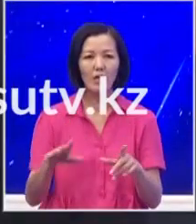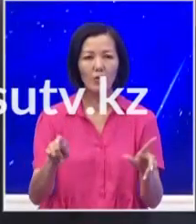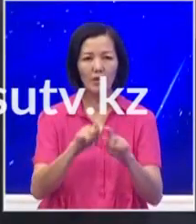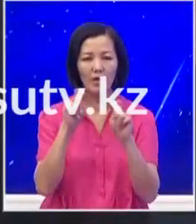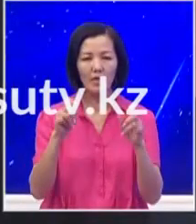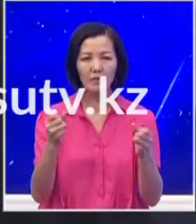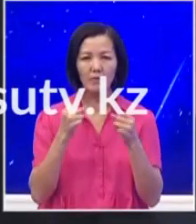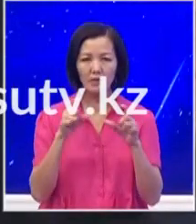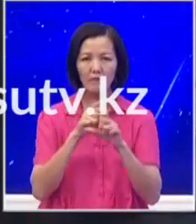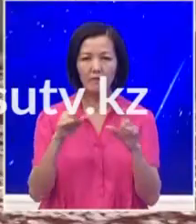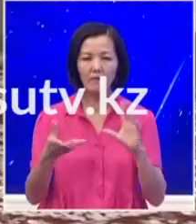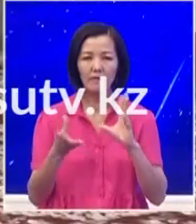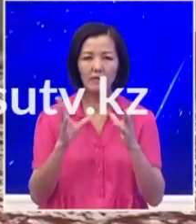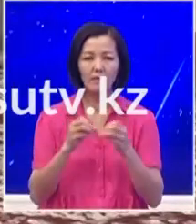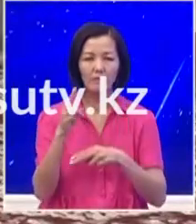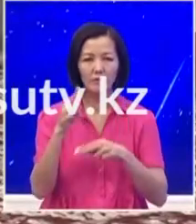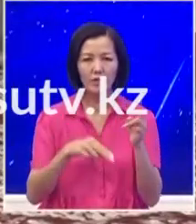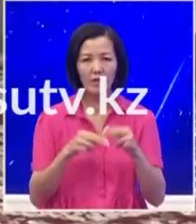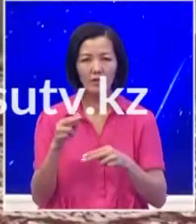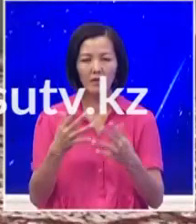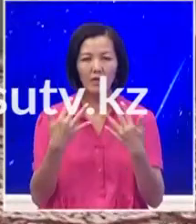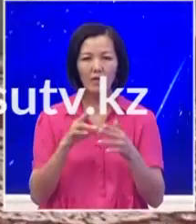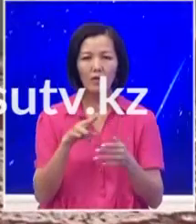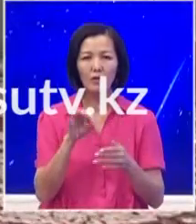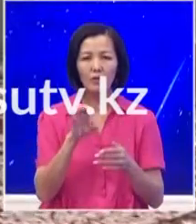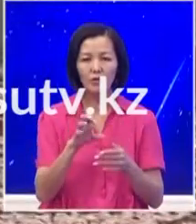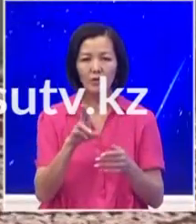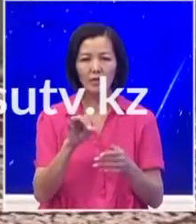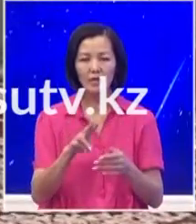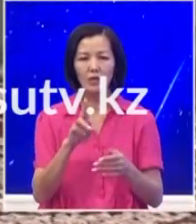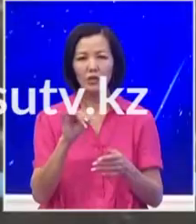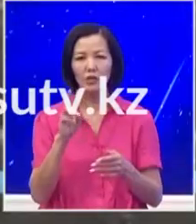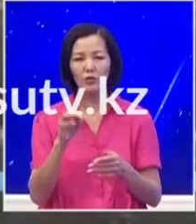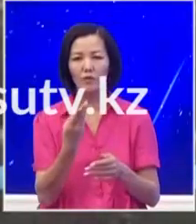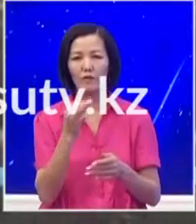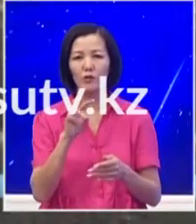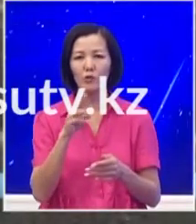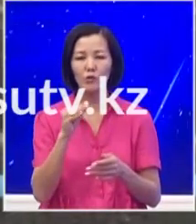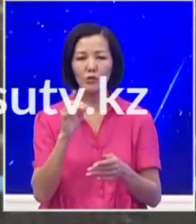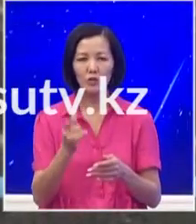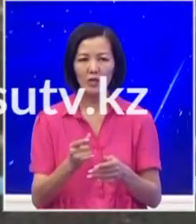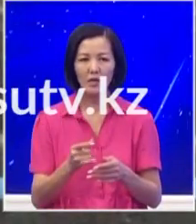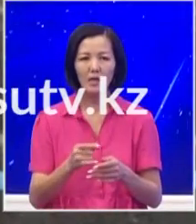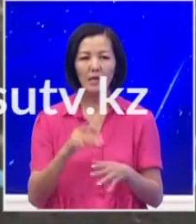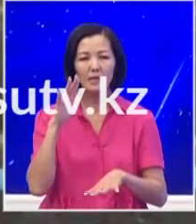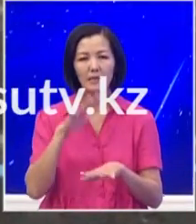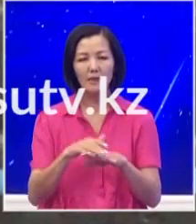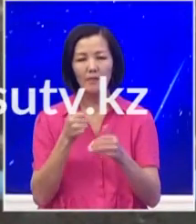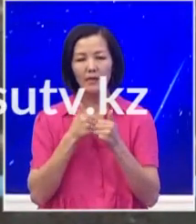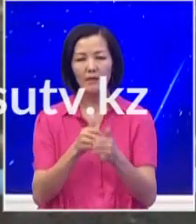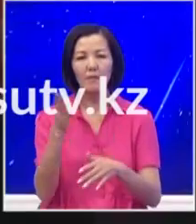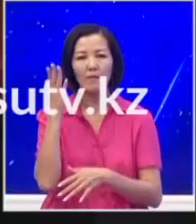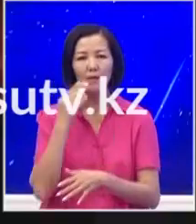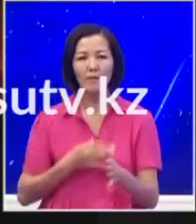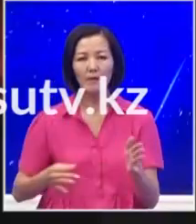Спортивные объекты на сегодняшний день строятся в селах Достык, Жансугуров и Шанджи. Также, по словам заместителя акима Алматинской